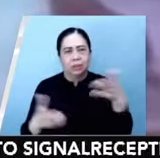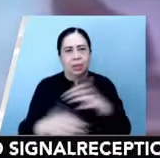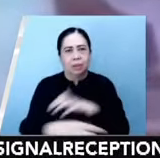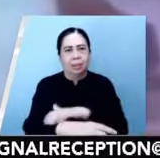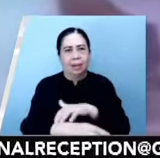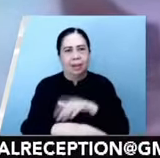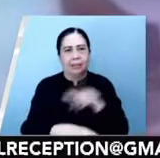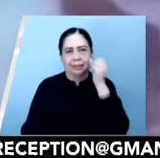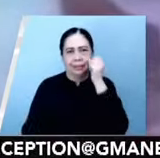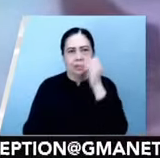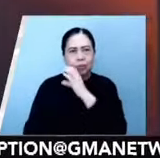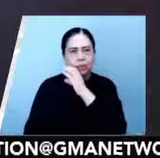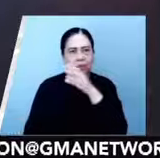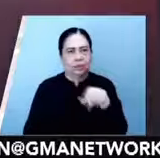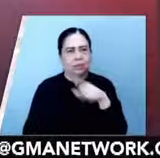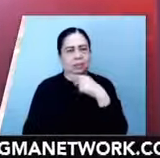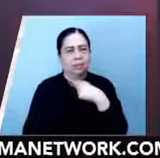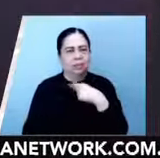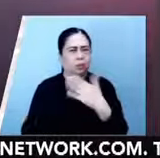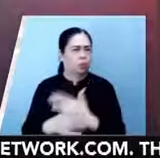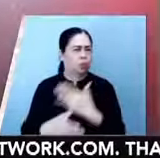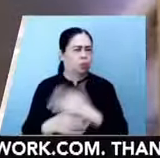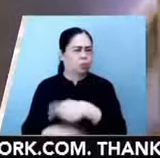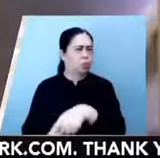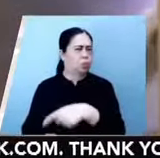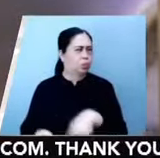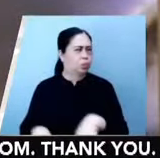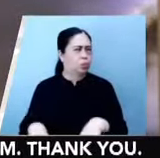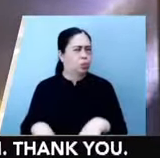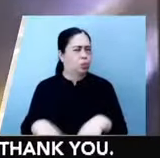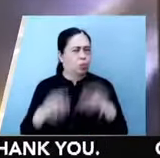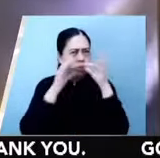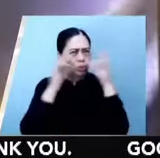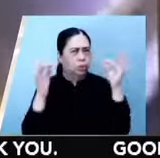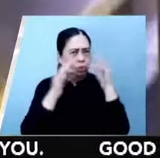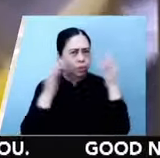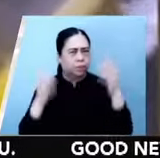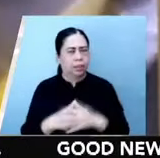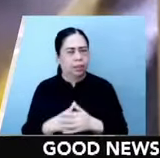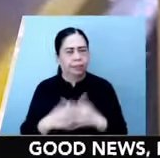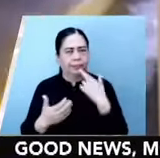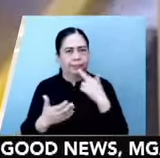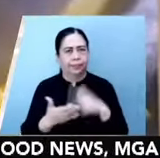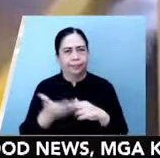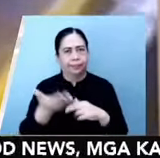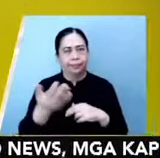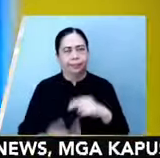na matanda, pineperwisyo raw kasi siya ng kuting. Ayunang balita si Nico Wahe.